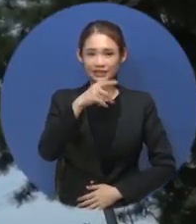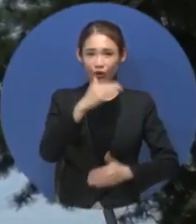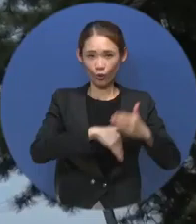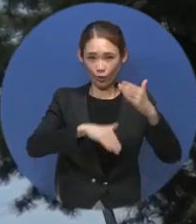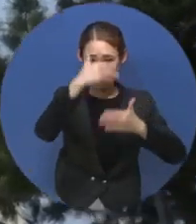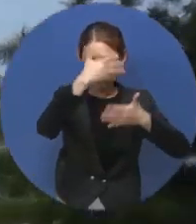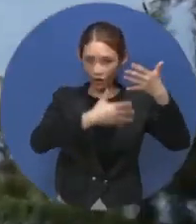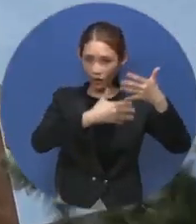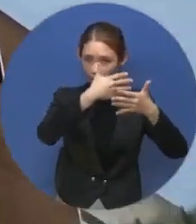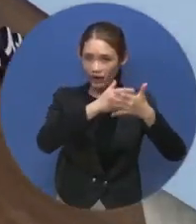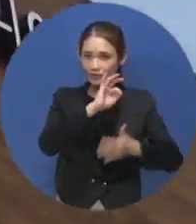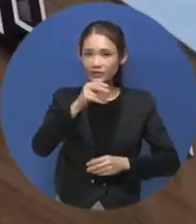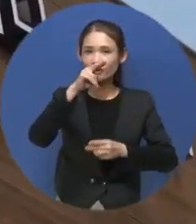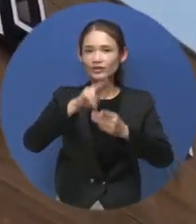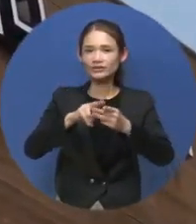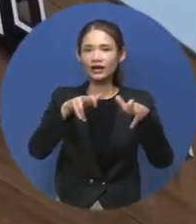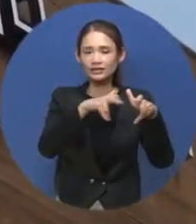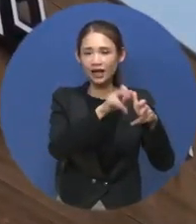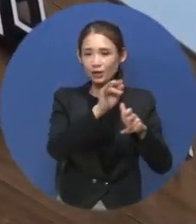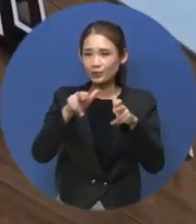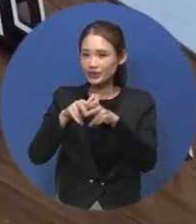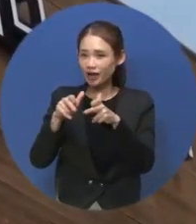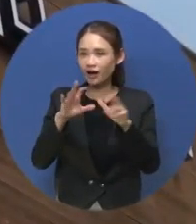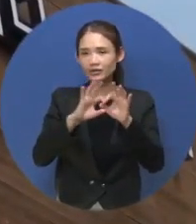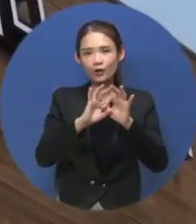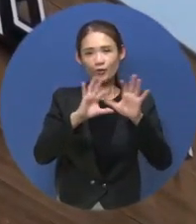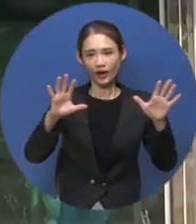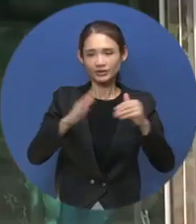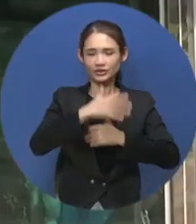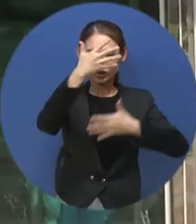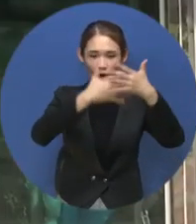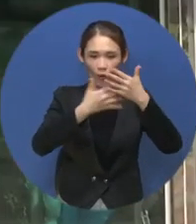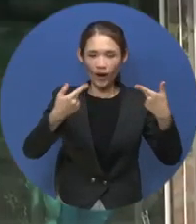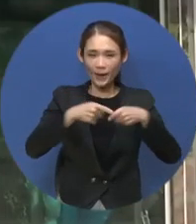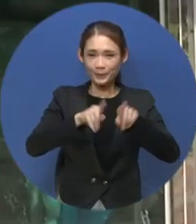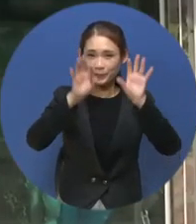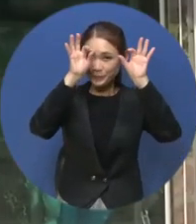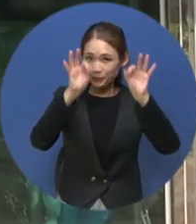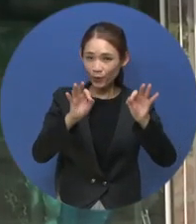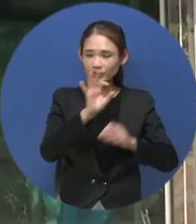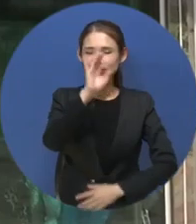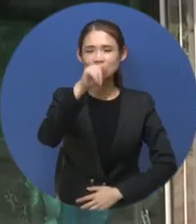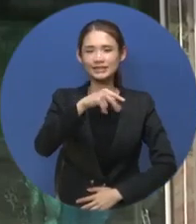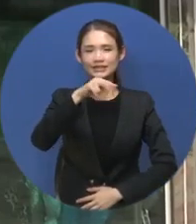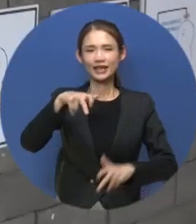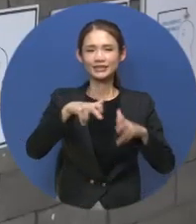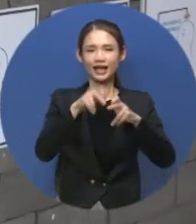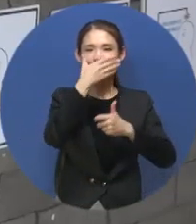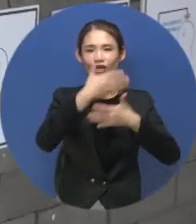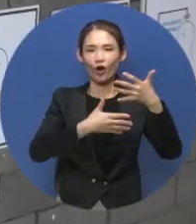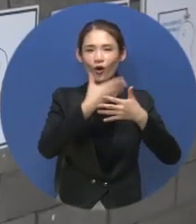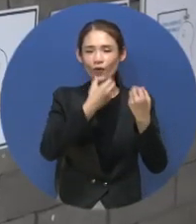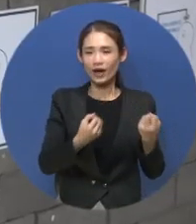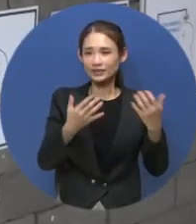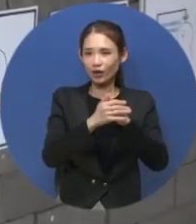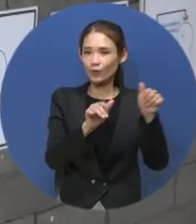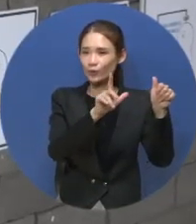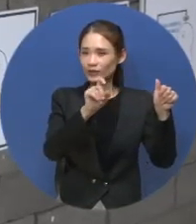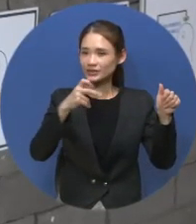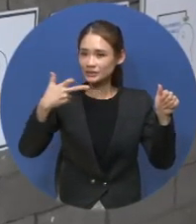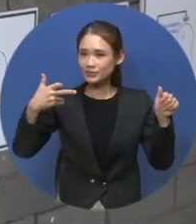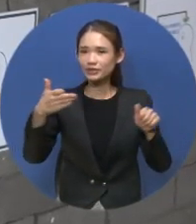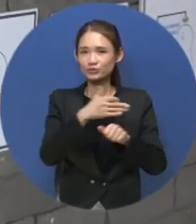장애인과 비장애인이 함께 즐기는 2021 익산 장애인 영화제가 열렸습니다. 현장에 최정은 기자가 다녀왔습니다.